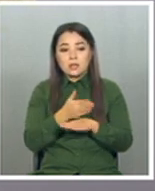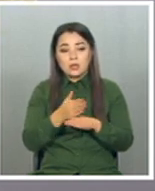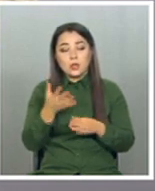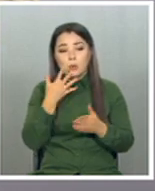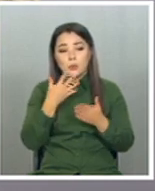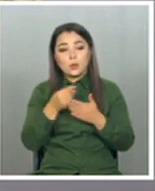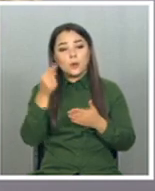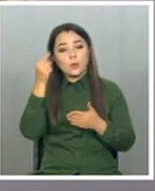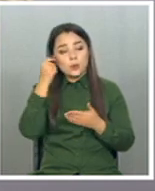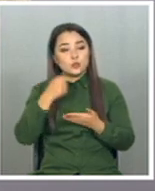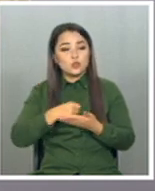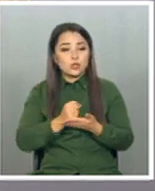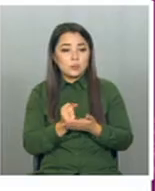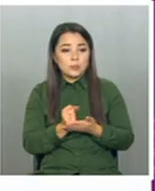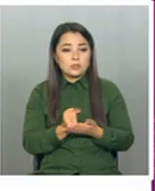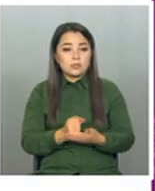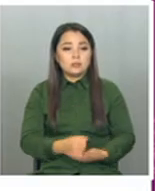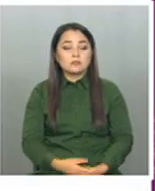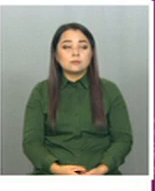ойыңызды тұжырымдайсыз.